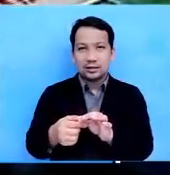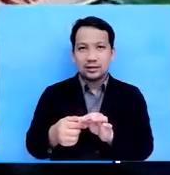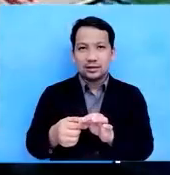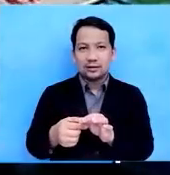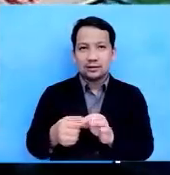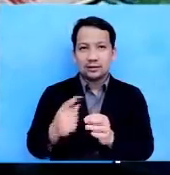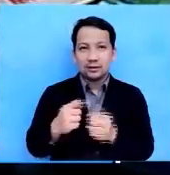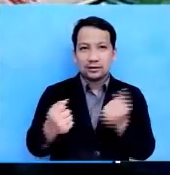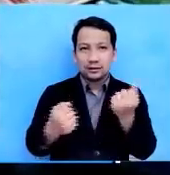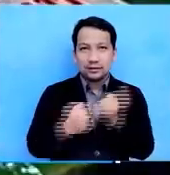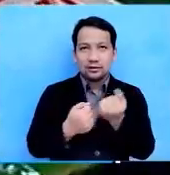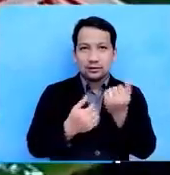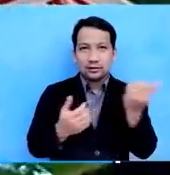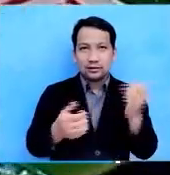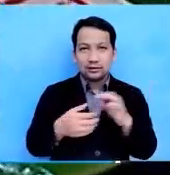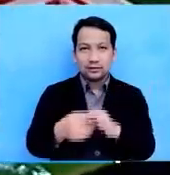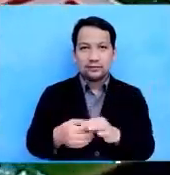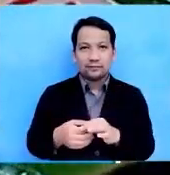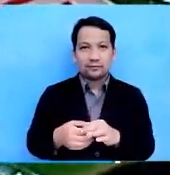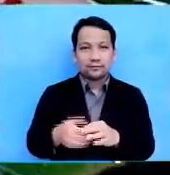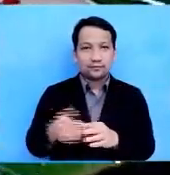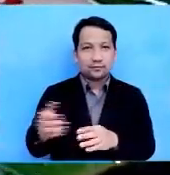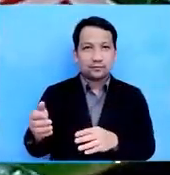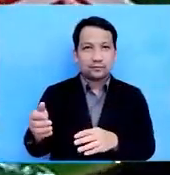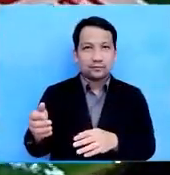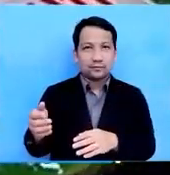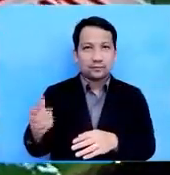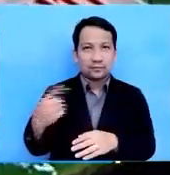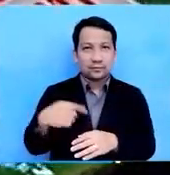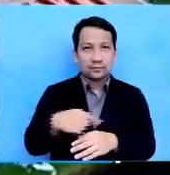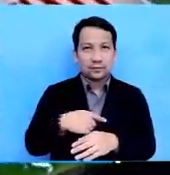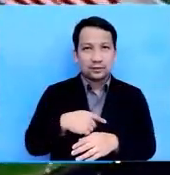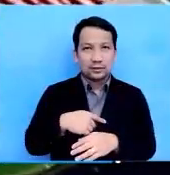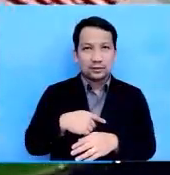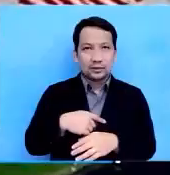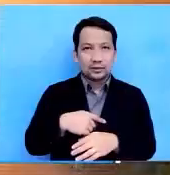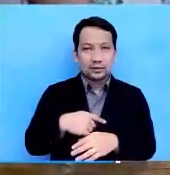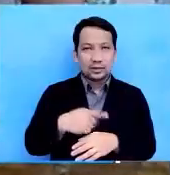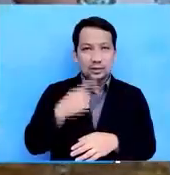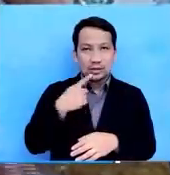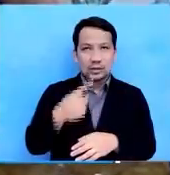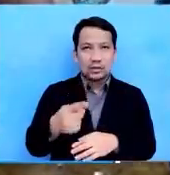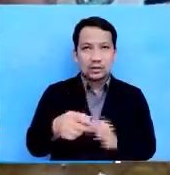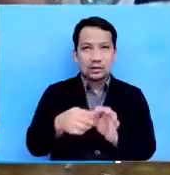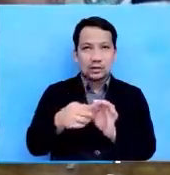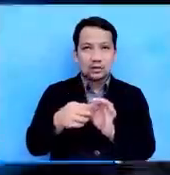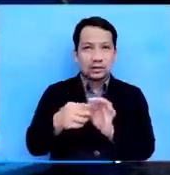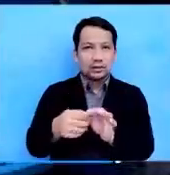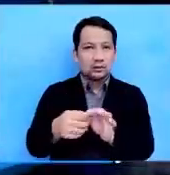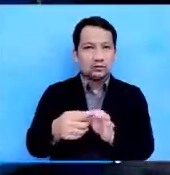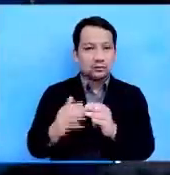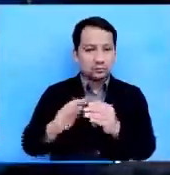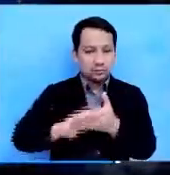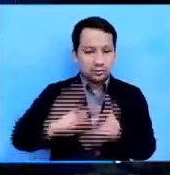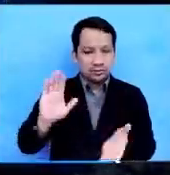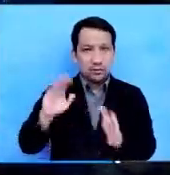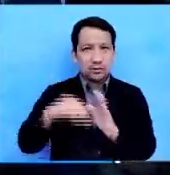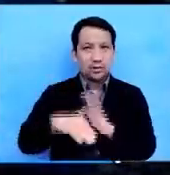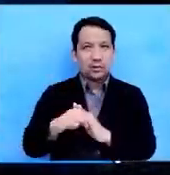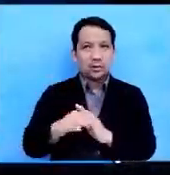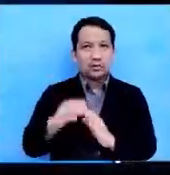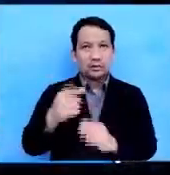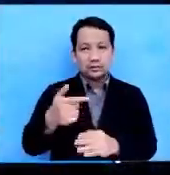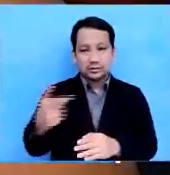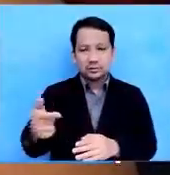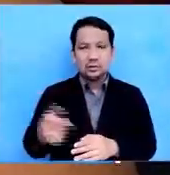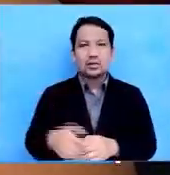nito. Pero ayon sa mga vendor, hindi naman tag-init o ang nagbabadyang El Nino ang dahilan ng taas presyo sa galunggong.